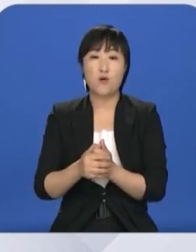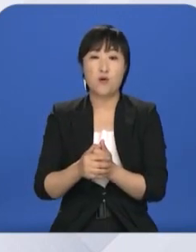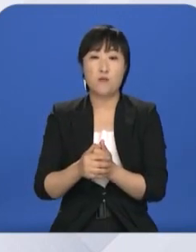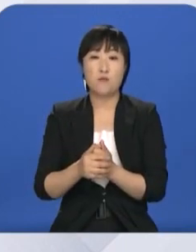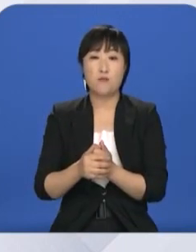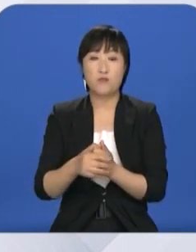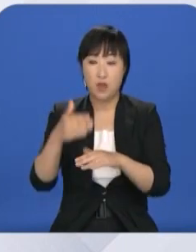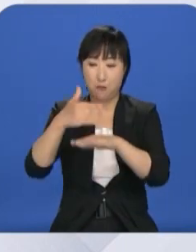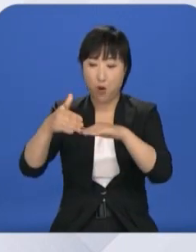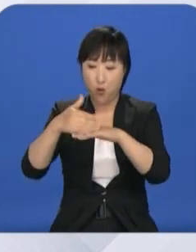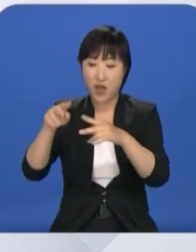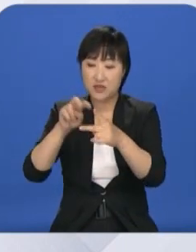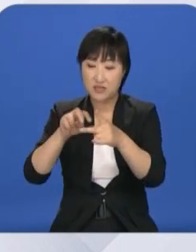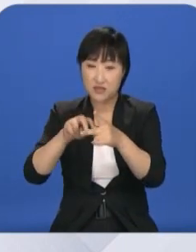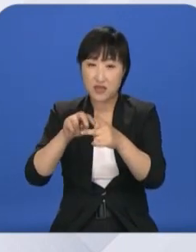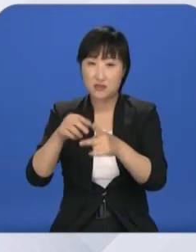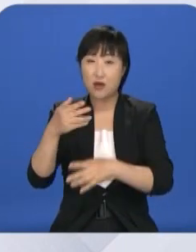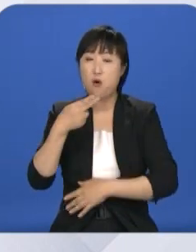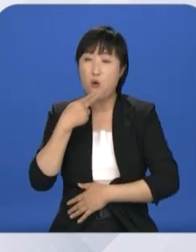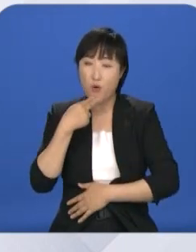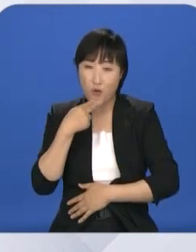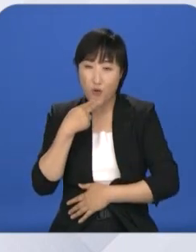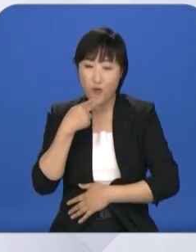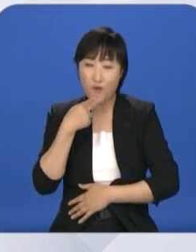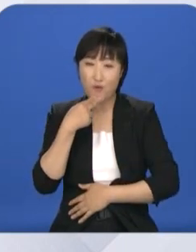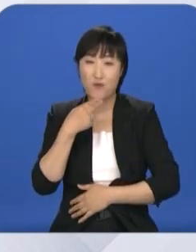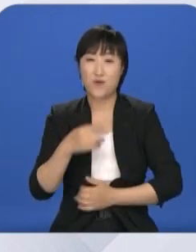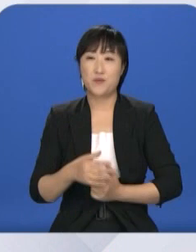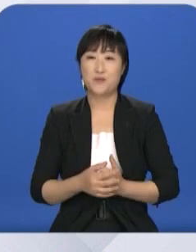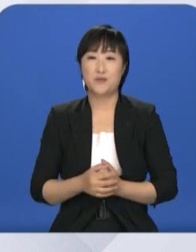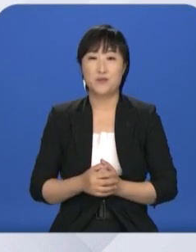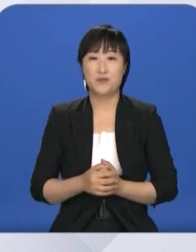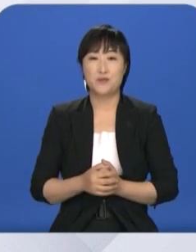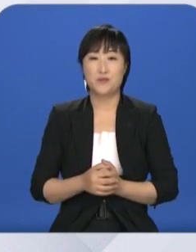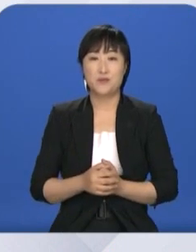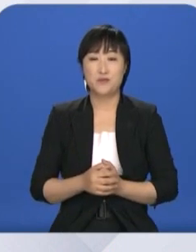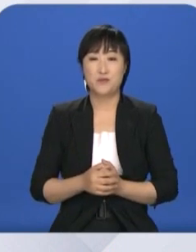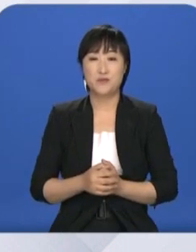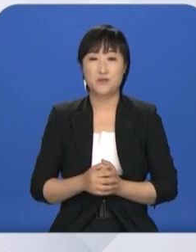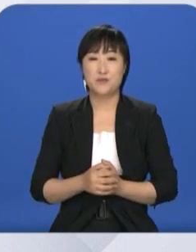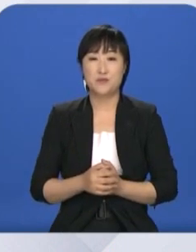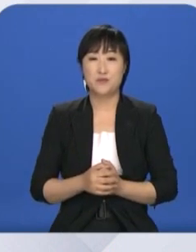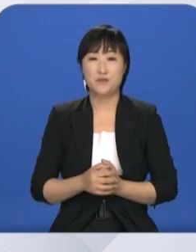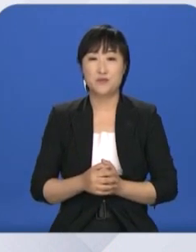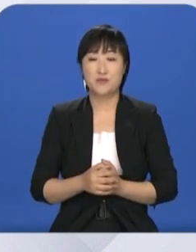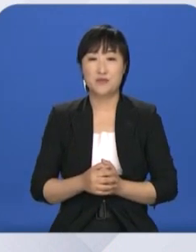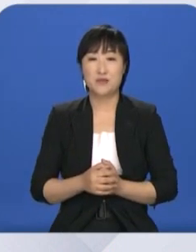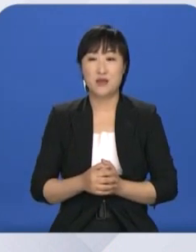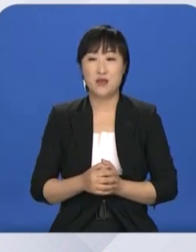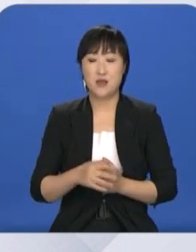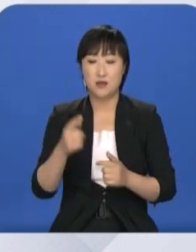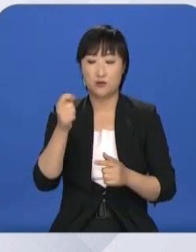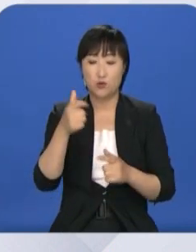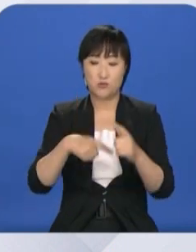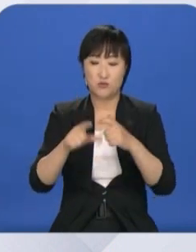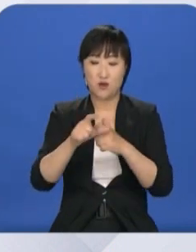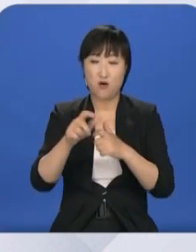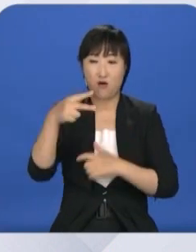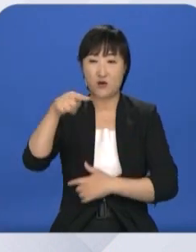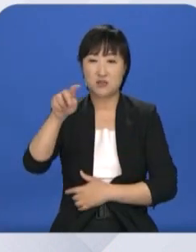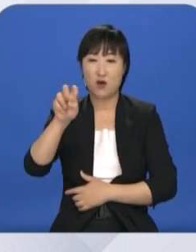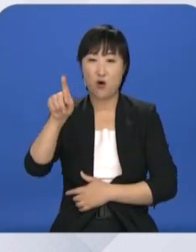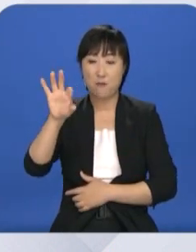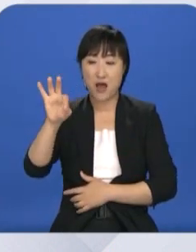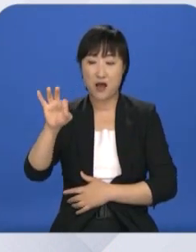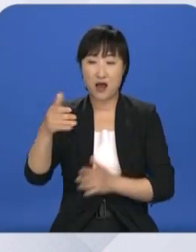이제 회센터 같은 것은 없는 실정인데 거의 각클도까지 서망항을 좀 확대를 했으면